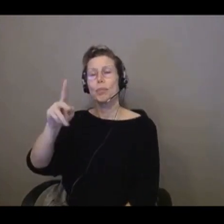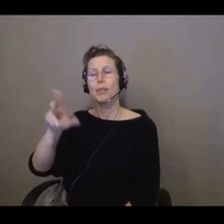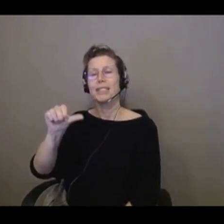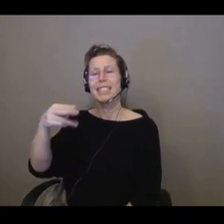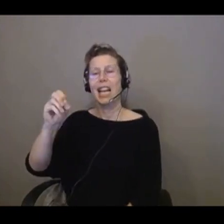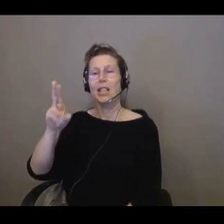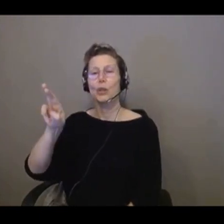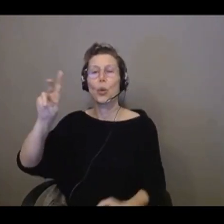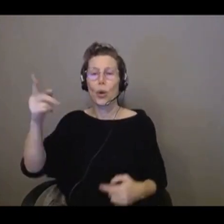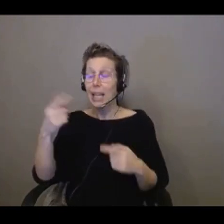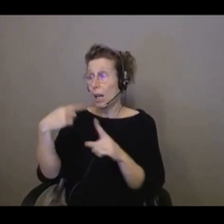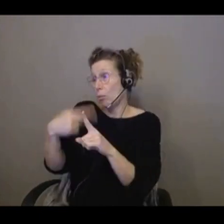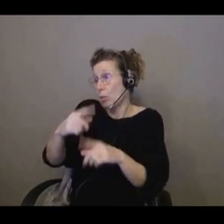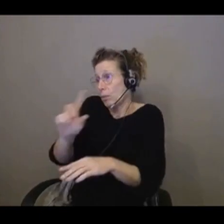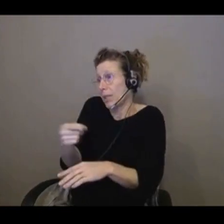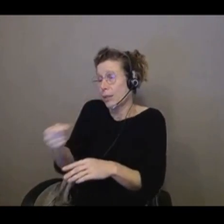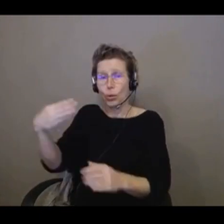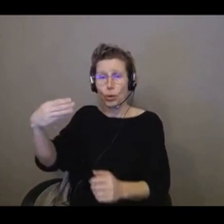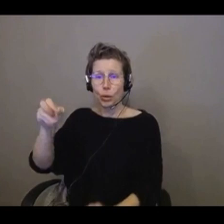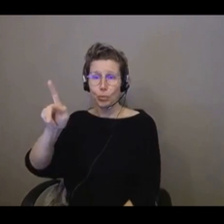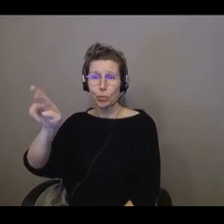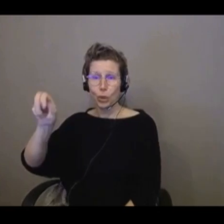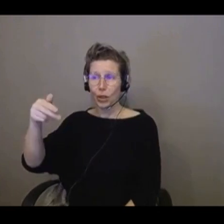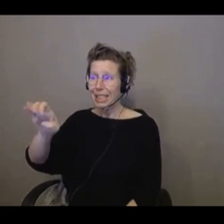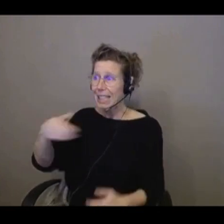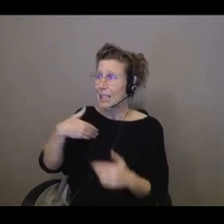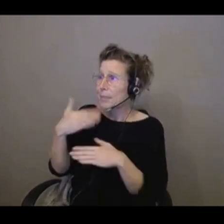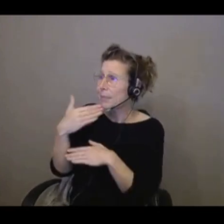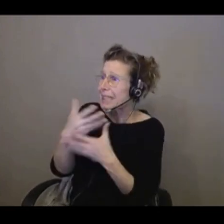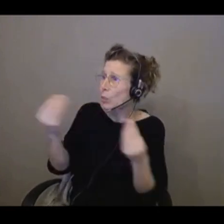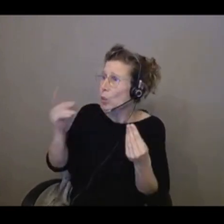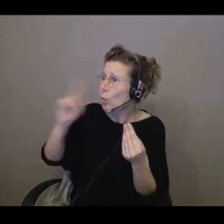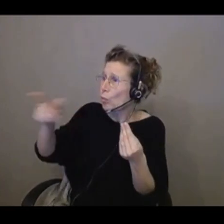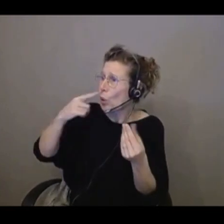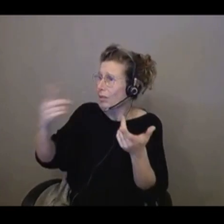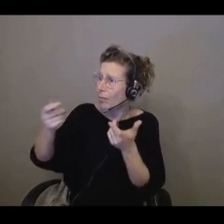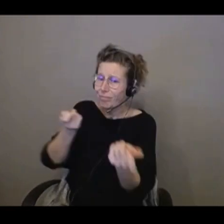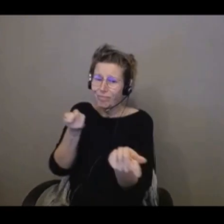bien sûr, Morgane, évidemment. Merci beaucoup d'avoir animé cette table ronde. Merci.